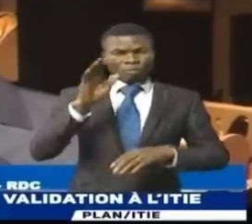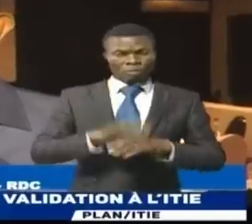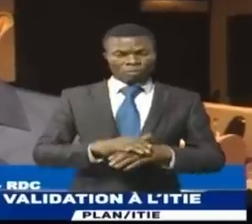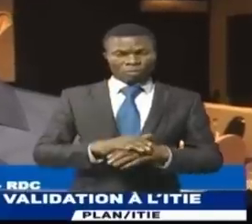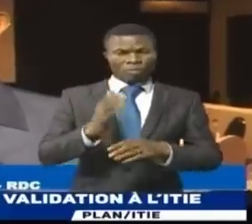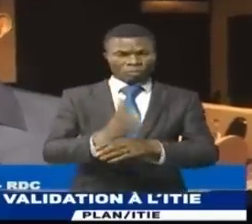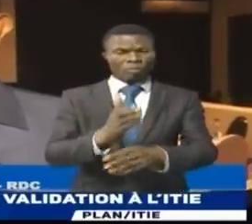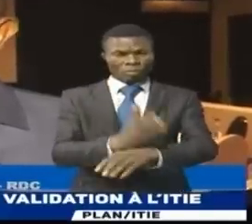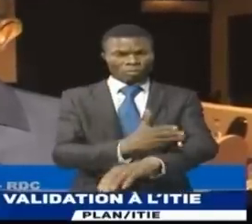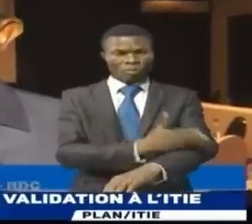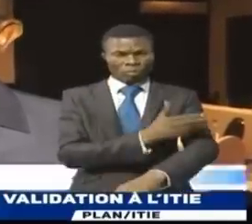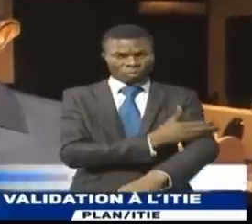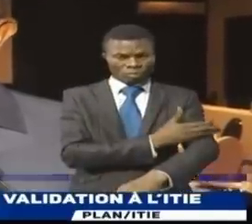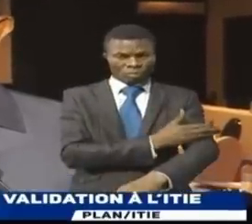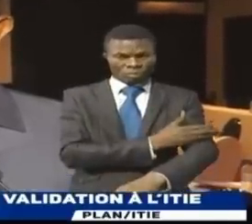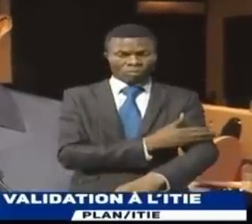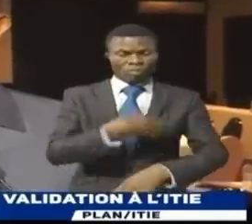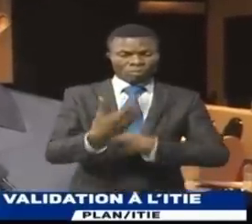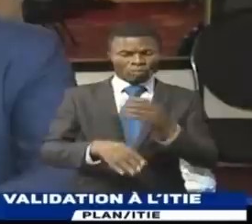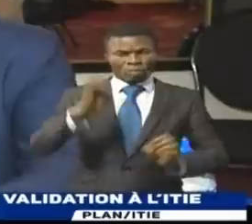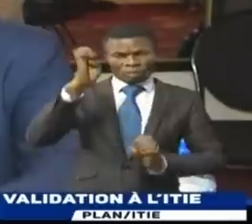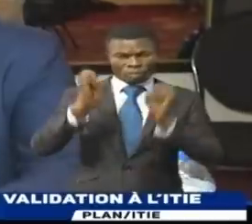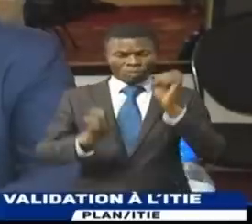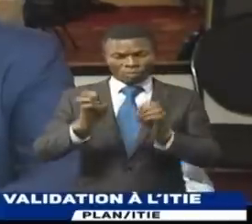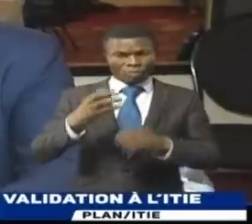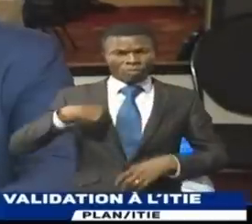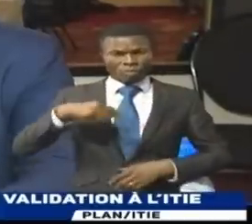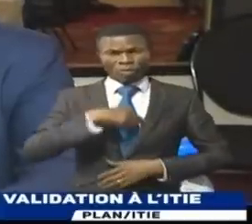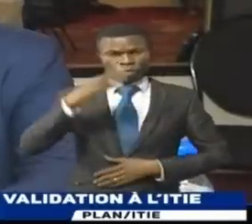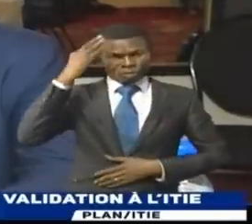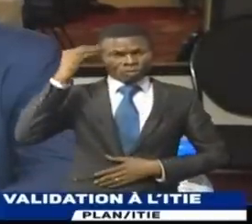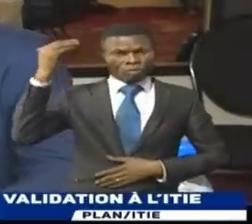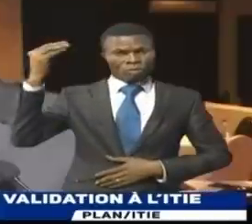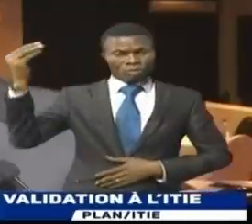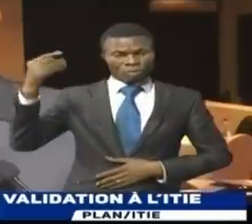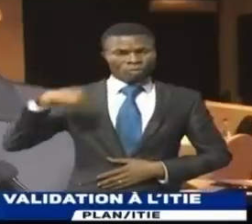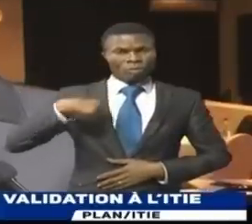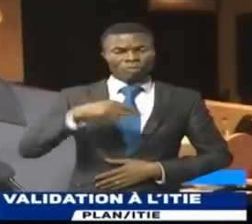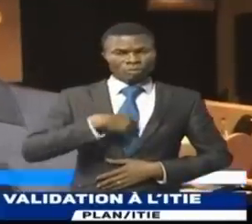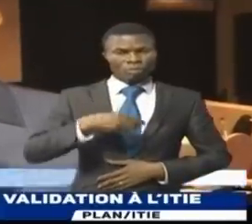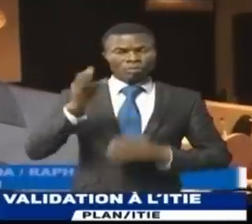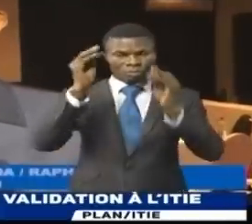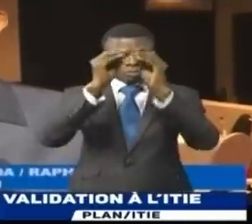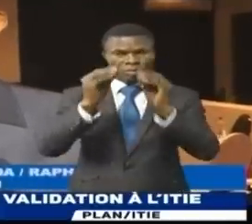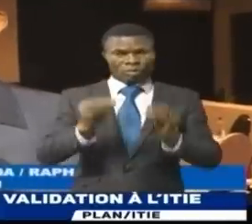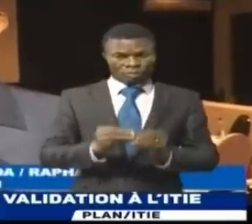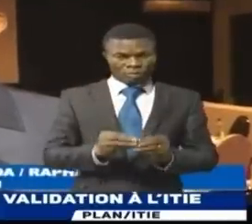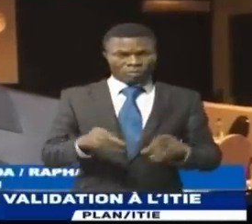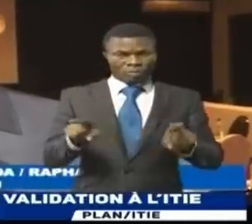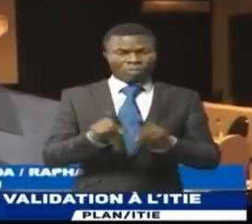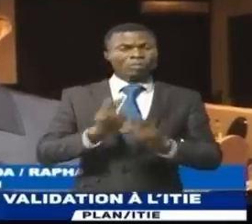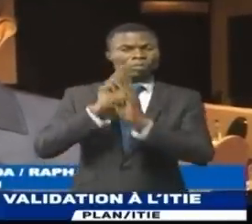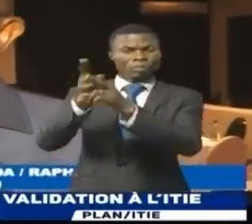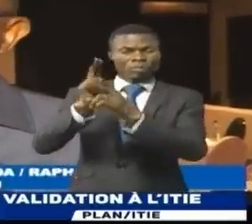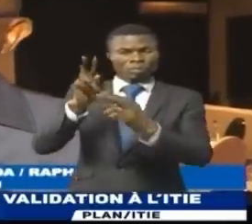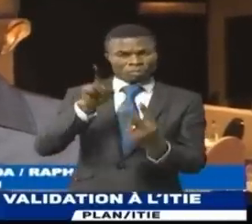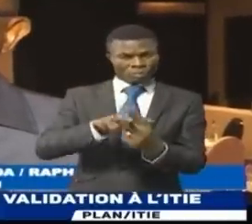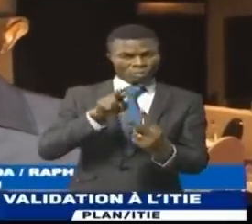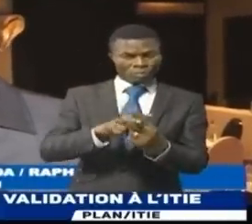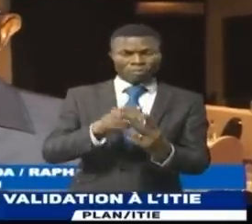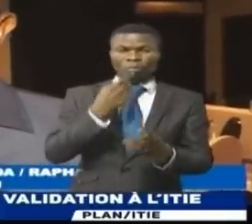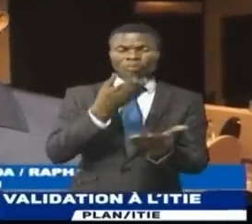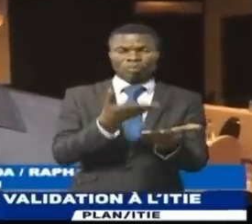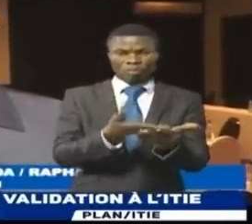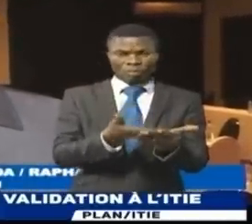processus. On est en train de nous évaluer et nous espérons que nous allons atteindre, comme le rapport provisoire est en train de le